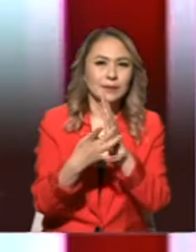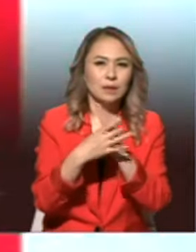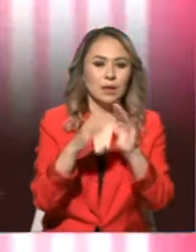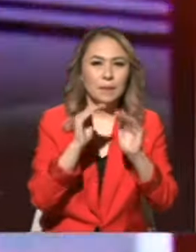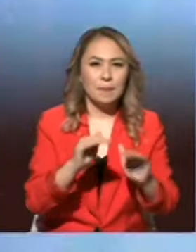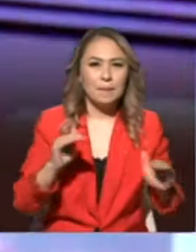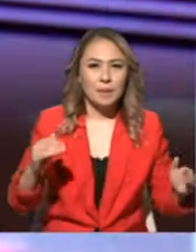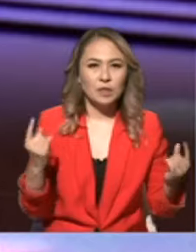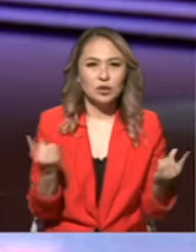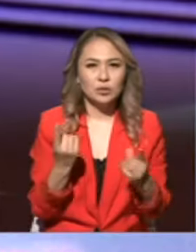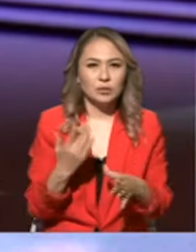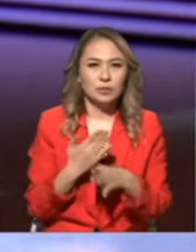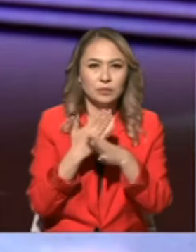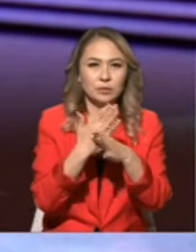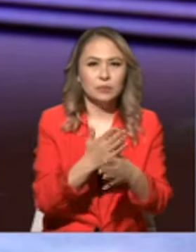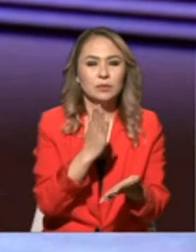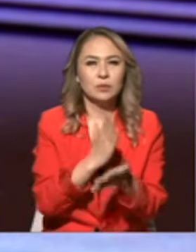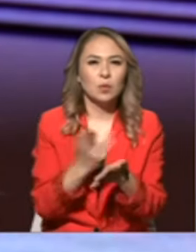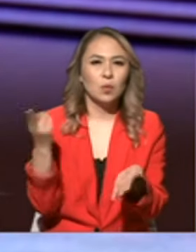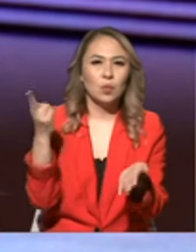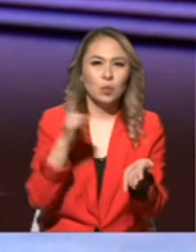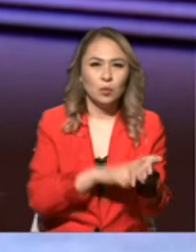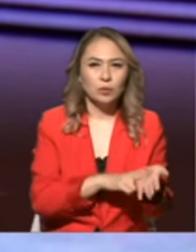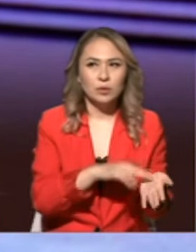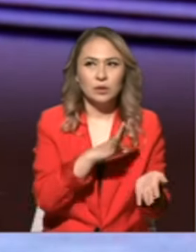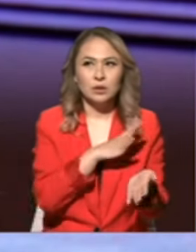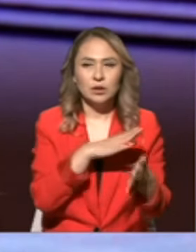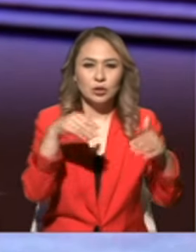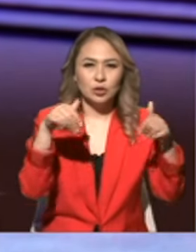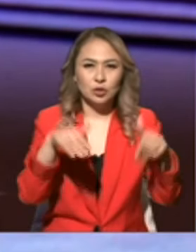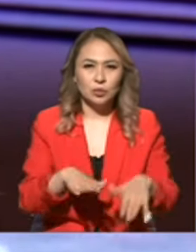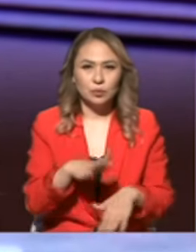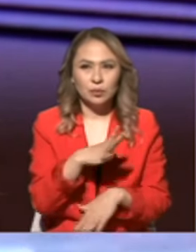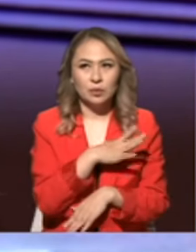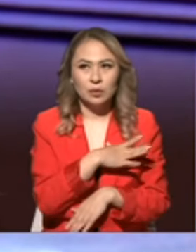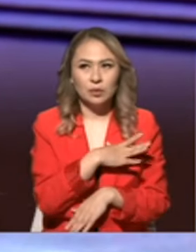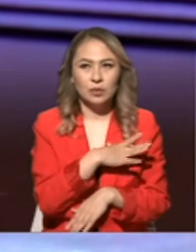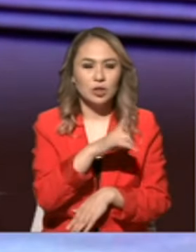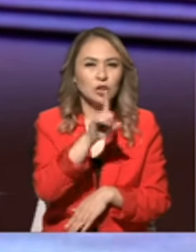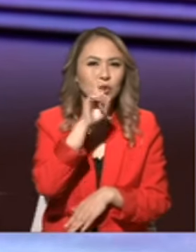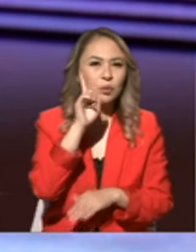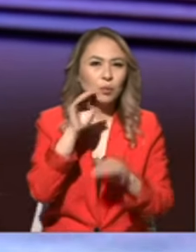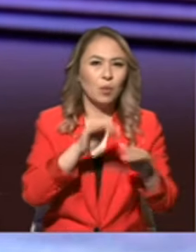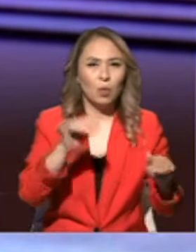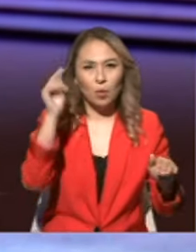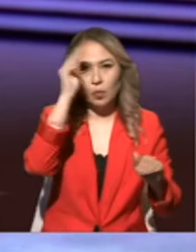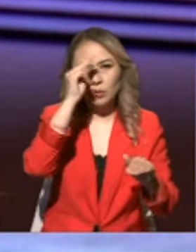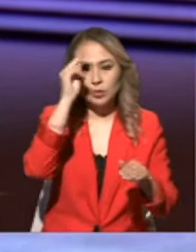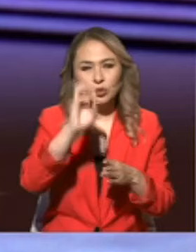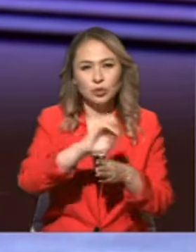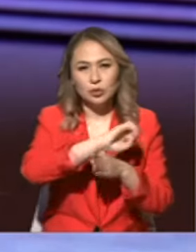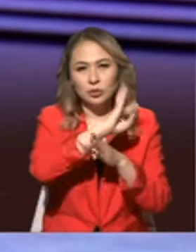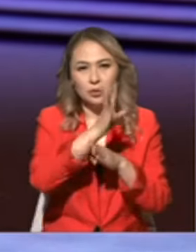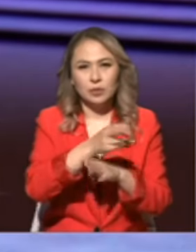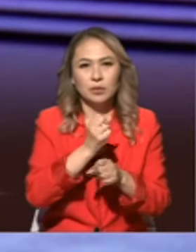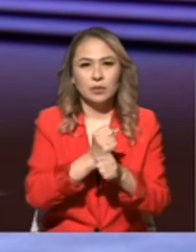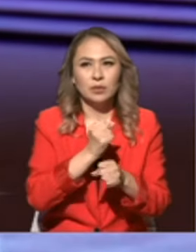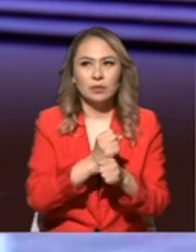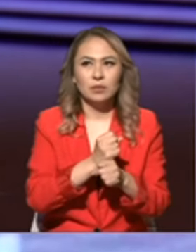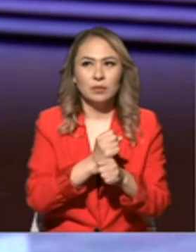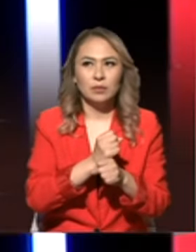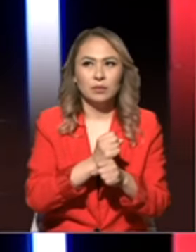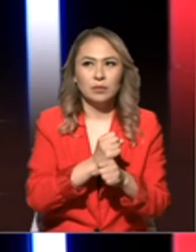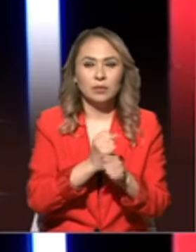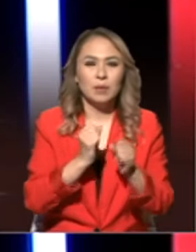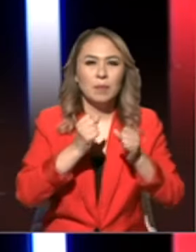балаларыңызға жеңілдіктерді жасап бердік көшіп келу үшін. Шешімдерді қабылдадық. Жас балалардың оқуына жағдайларды жасадық біздің оқу орындарында